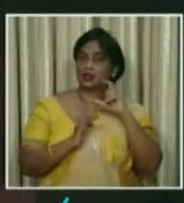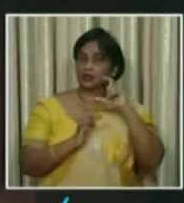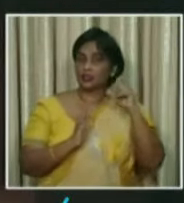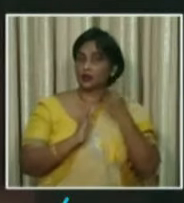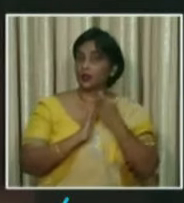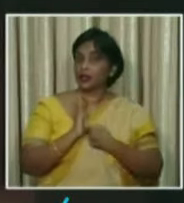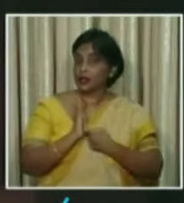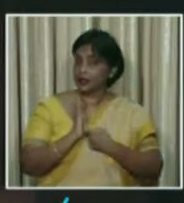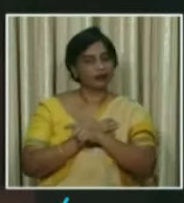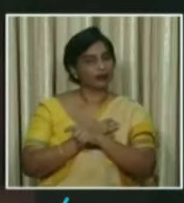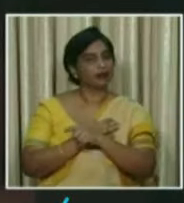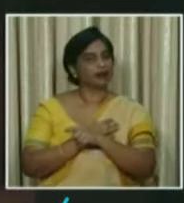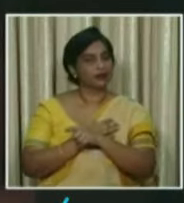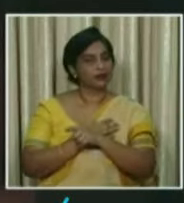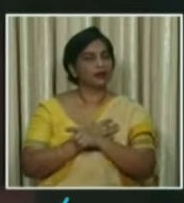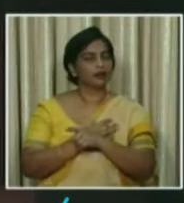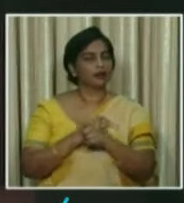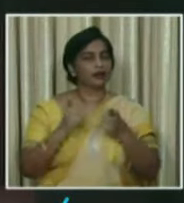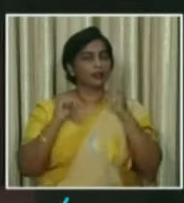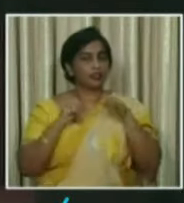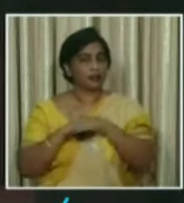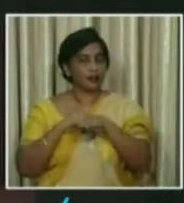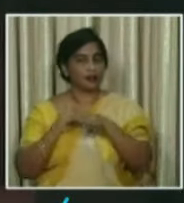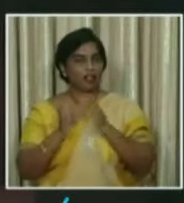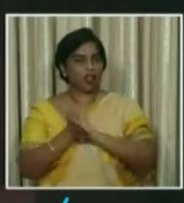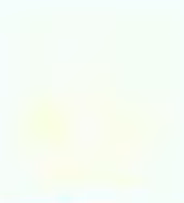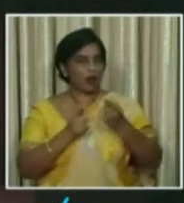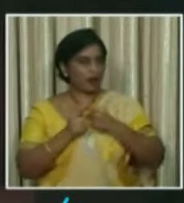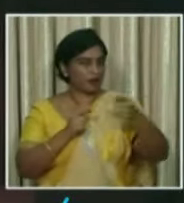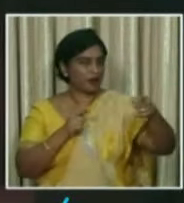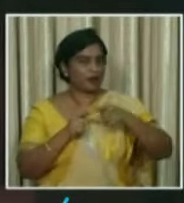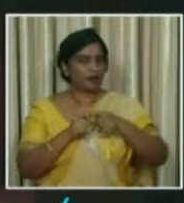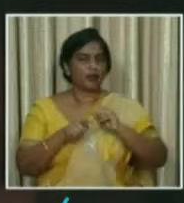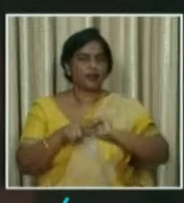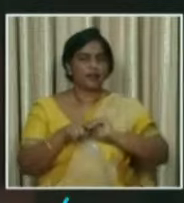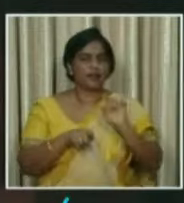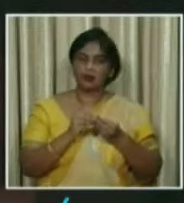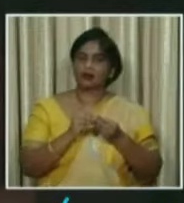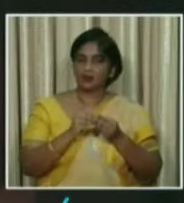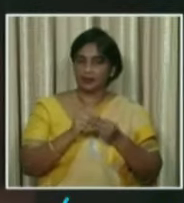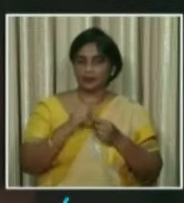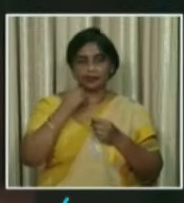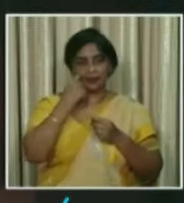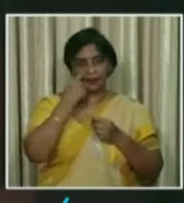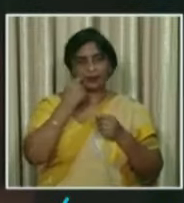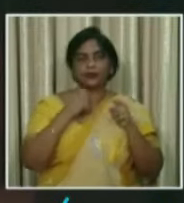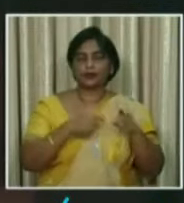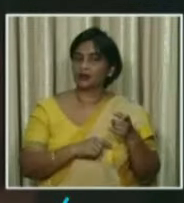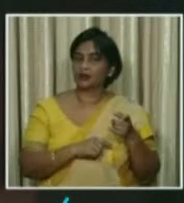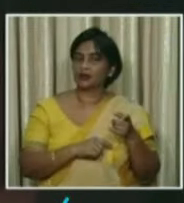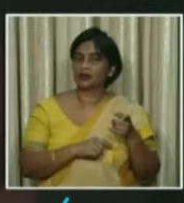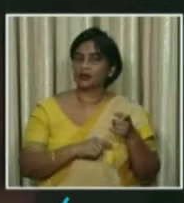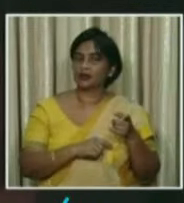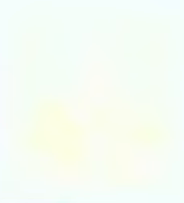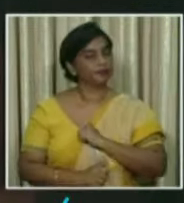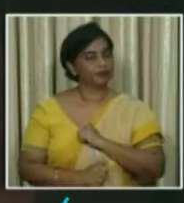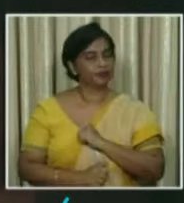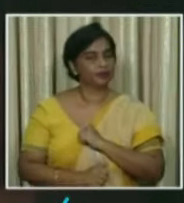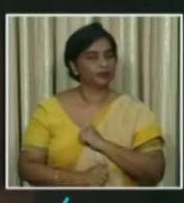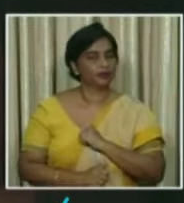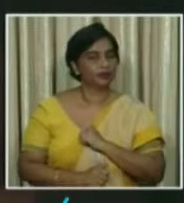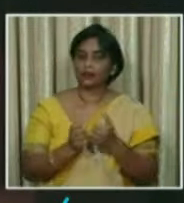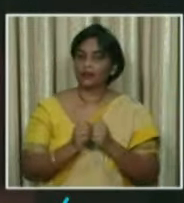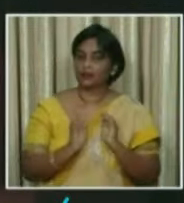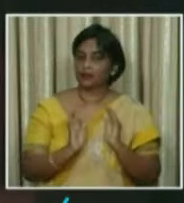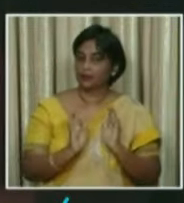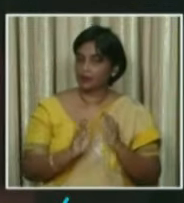and regulations අනුව ග්‍රවුන්ඩ් එකයි හොටෙල් එකයි අතර ඩිස්ටන්ස් එක 45 minutes කියන එක. අපේ ක්‍රිකටර්ස්ලාට 1.5 hours.